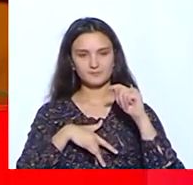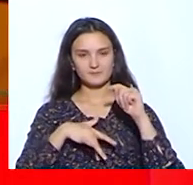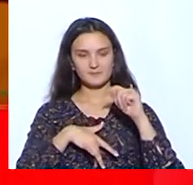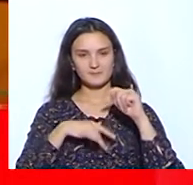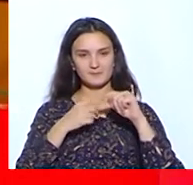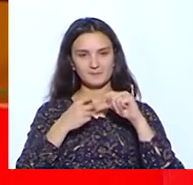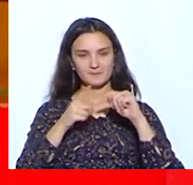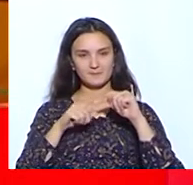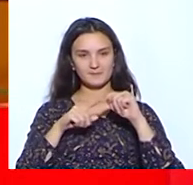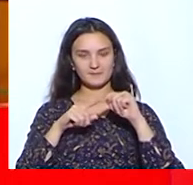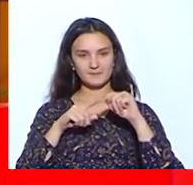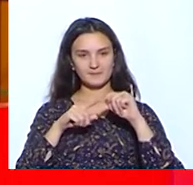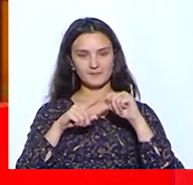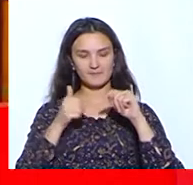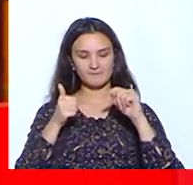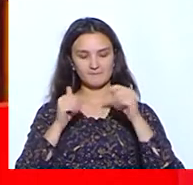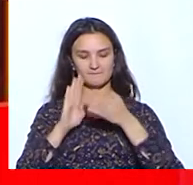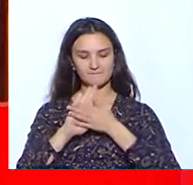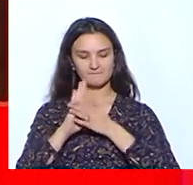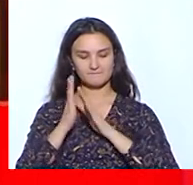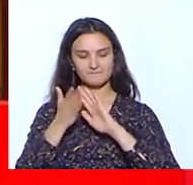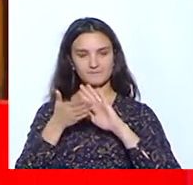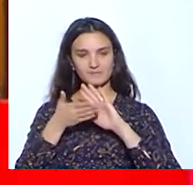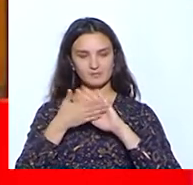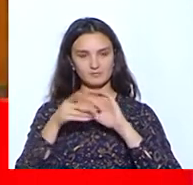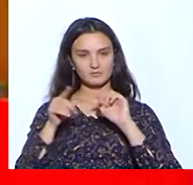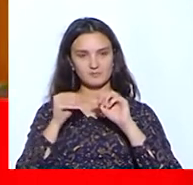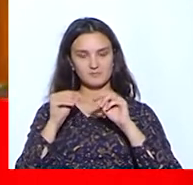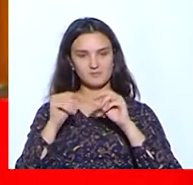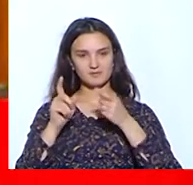გამართულ მუშაობაზე, ფლორაზე, როგორც შევთანხმდით, ბევრად არის დამოკიდებული ყველა ნერვული სისტემის პრობლემა.